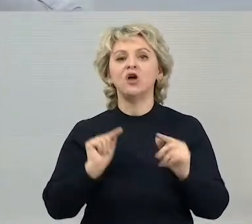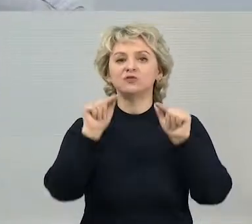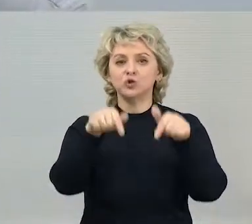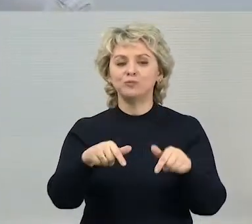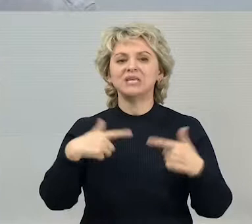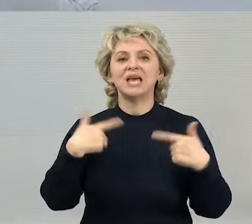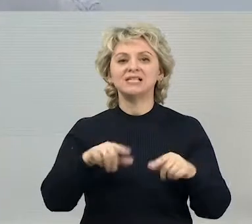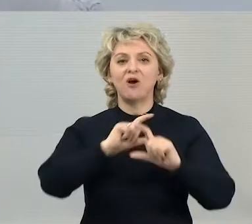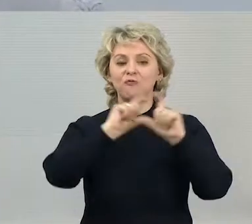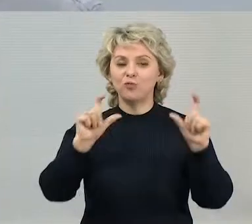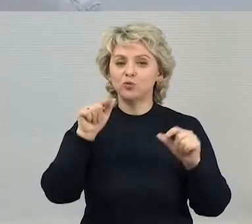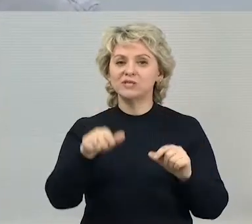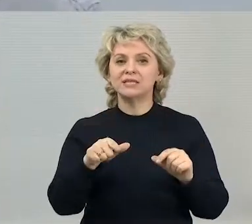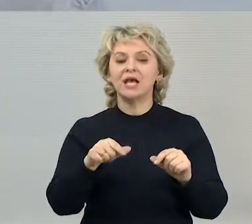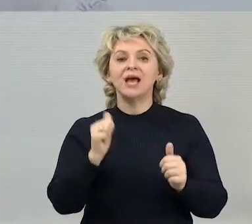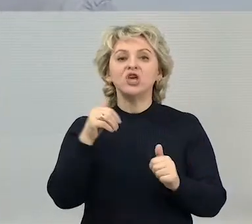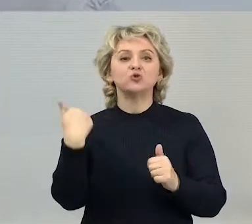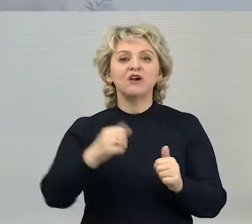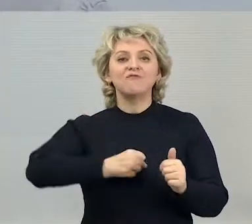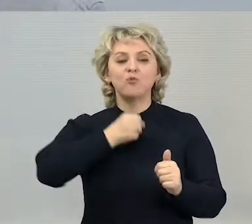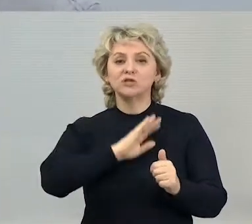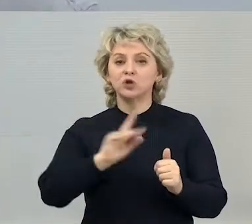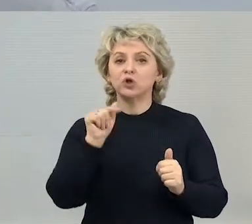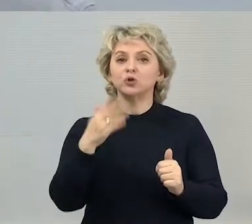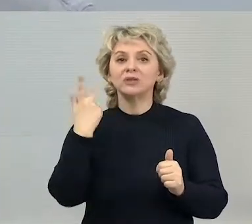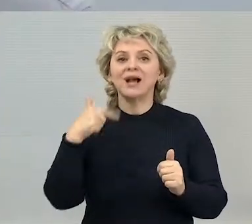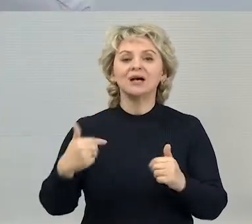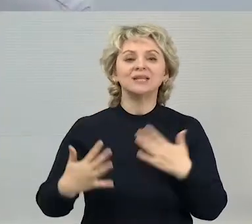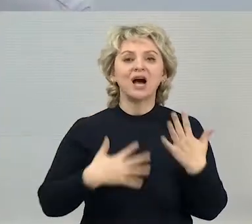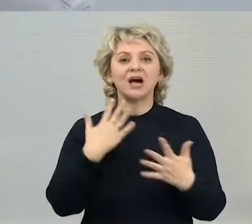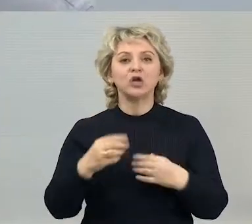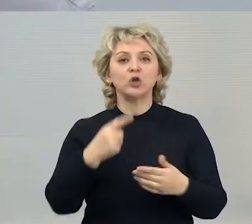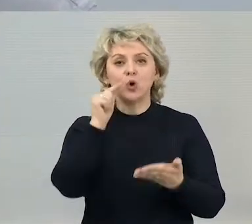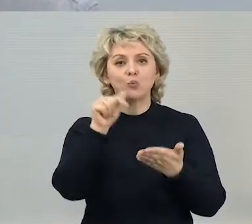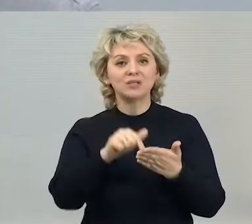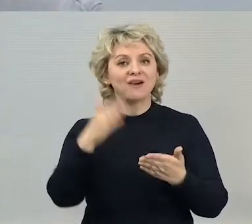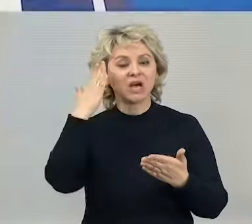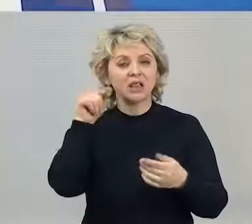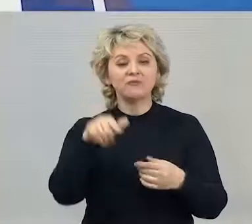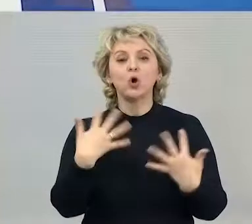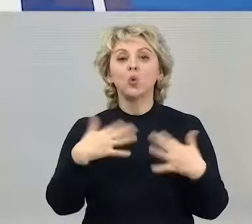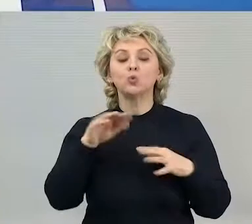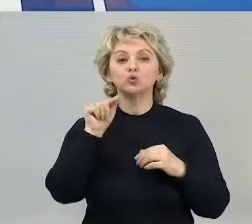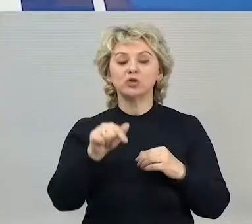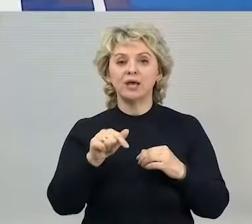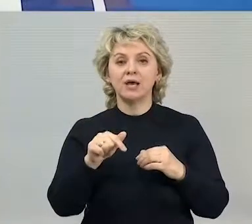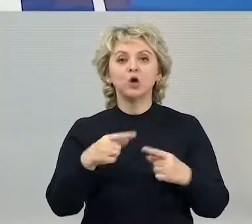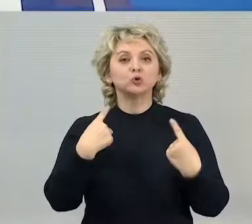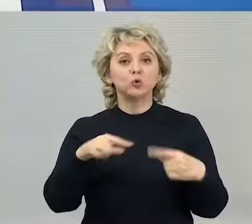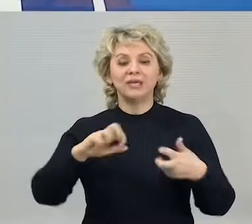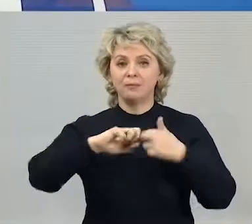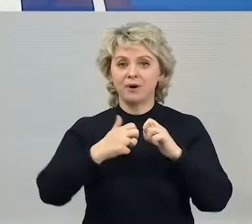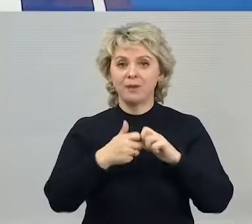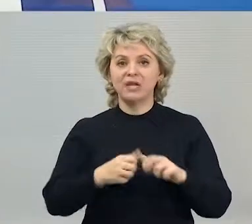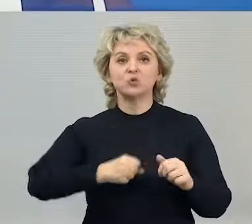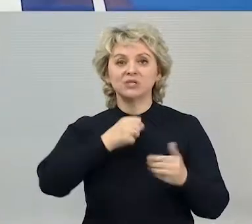вступительным экзаменам в вузы. И уже возраст немножко не тот, когда горит любознательность в голове. У них уже другие проблемы,